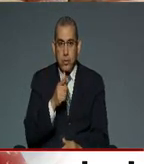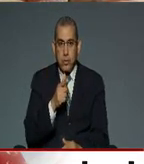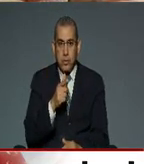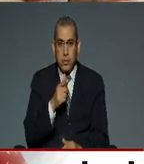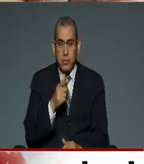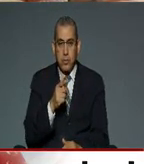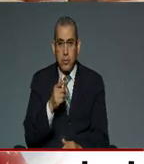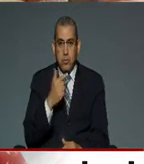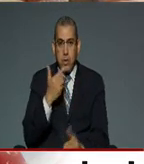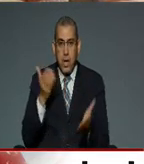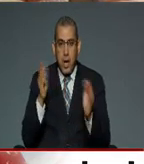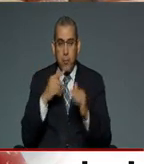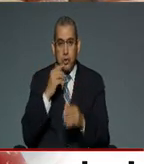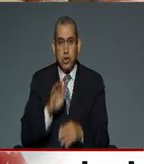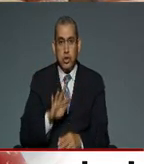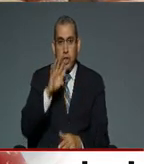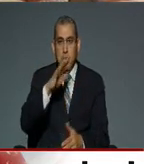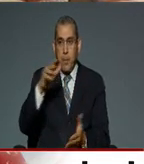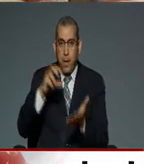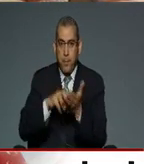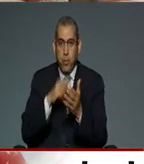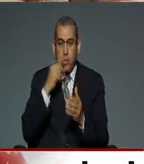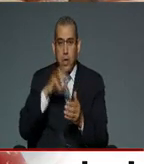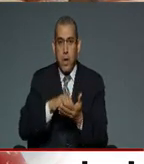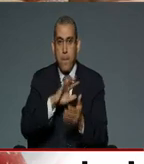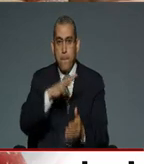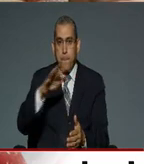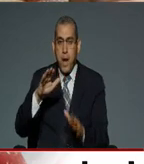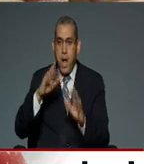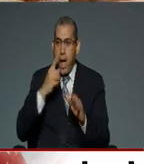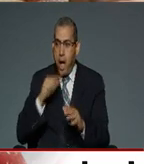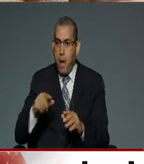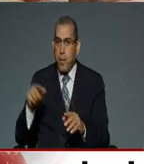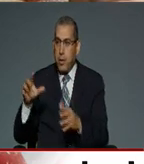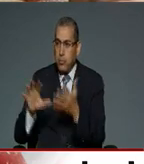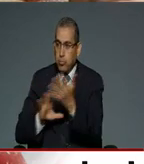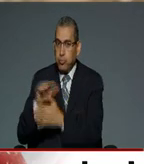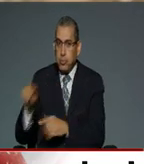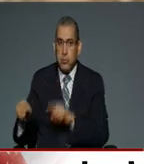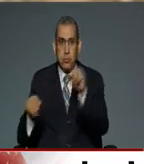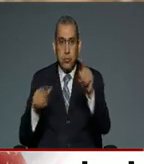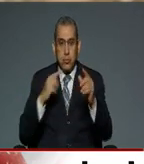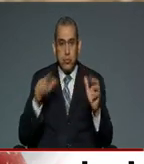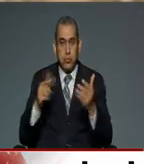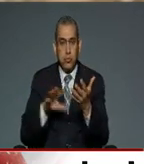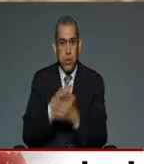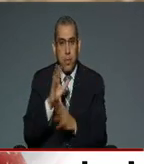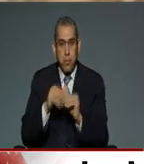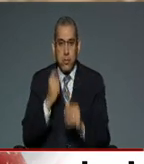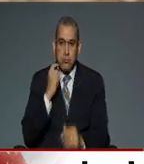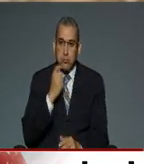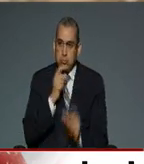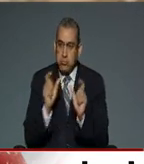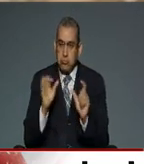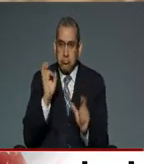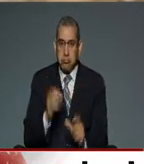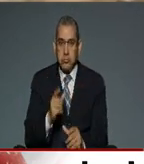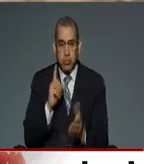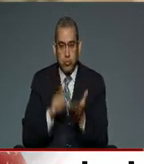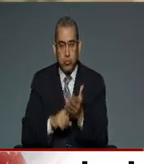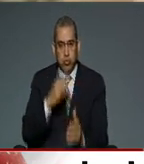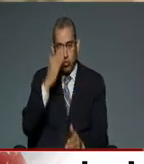الساحل الشمالي لمصر وعلى ضفاف البحر الاحمر ايضا وانا اود ان اهنئ فخامتكم على ذلك الامر